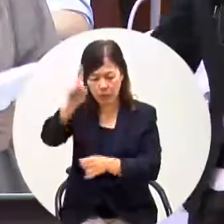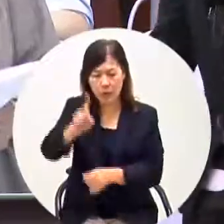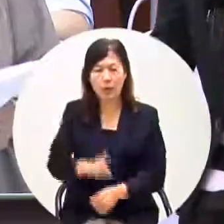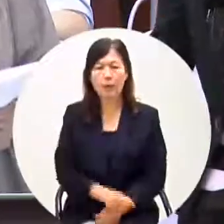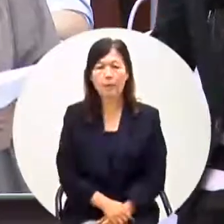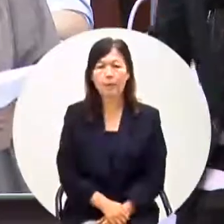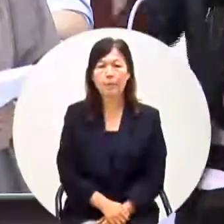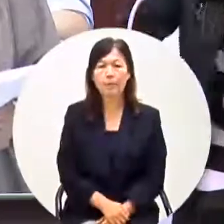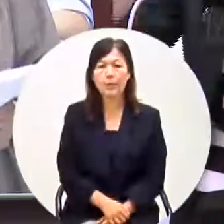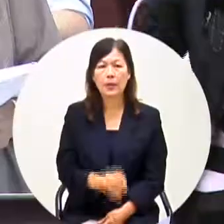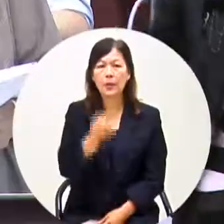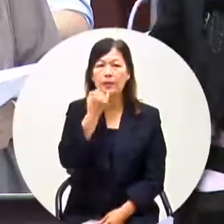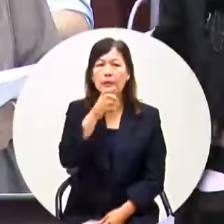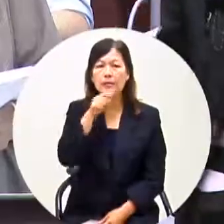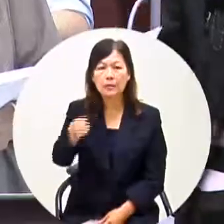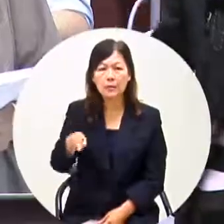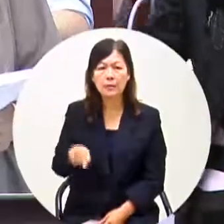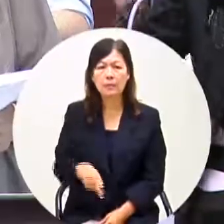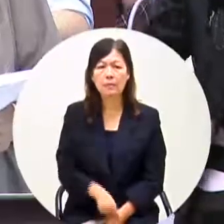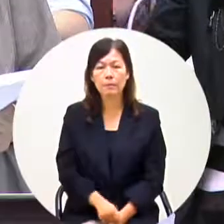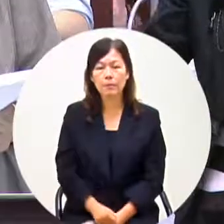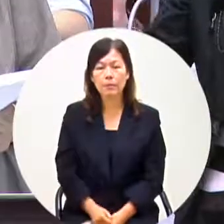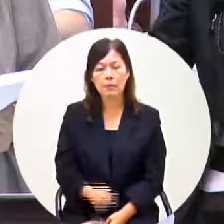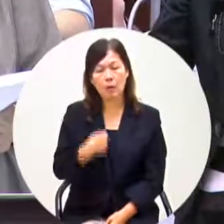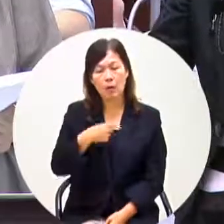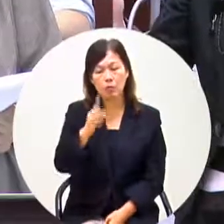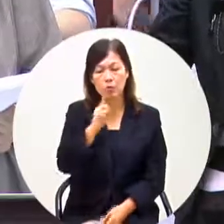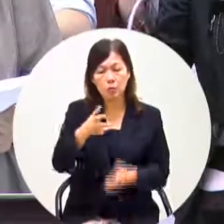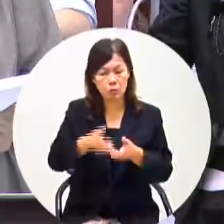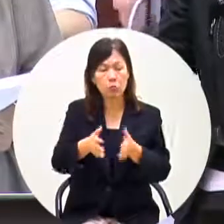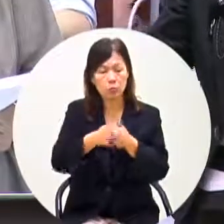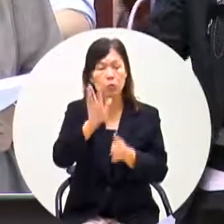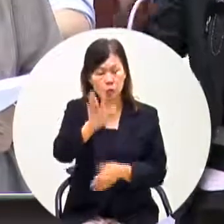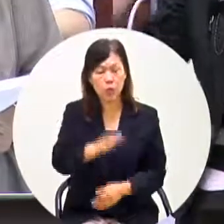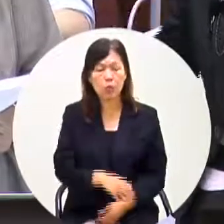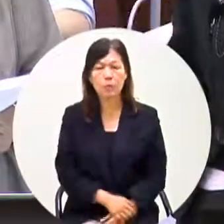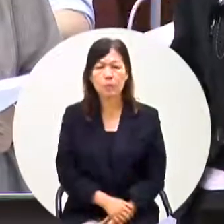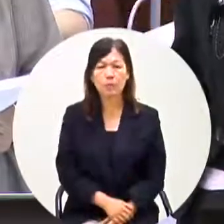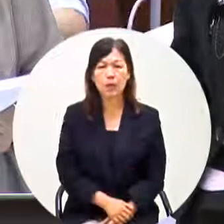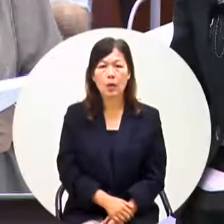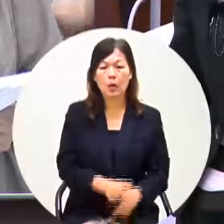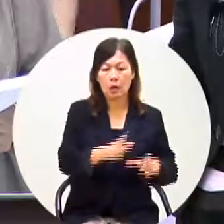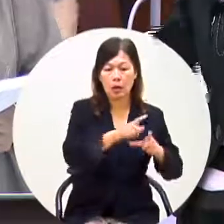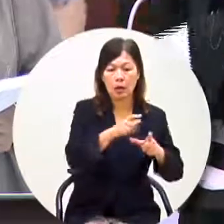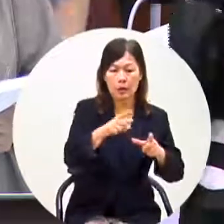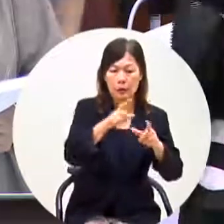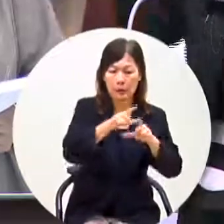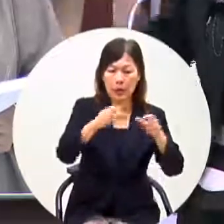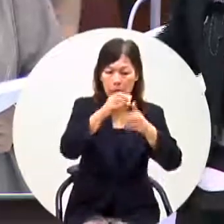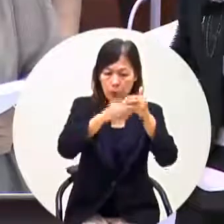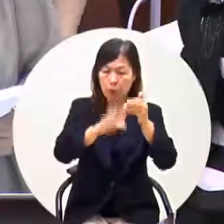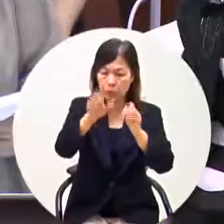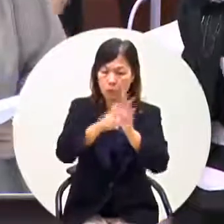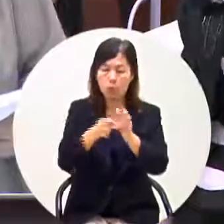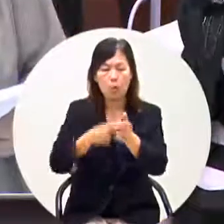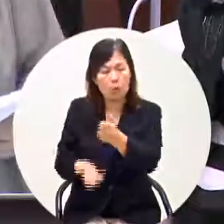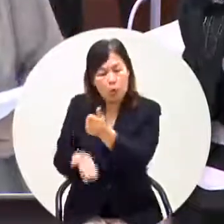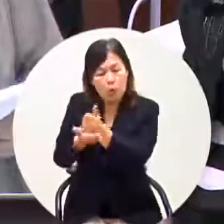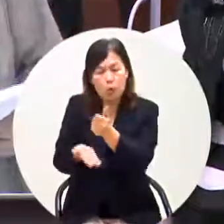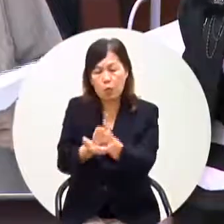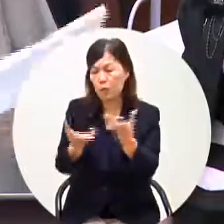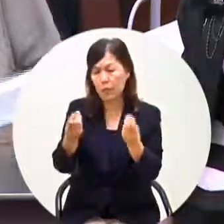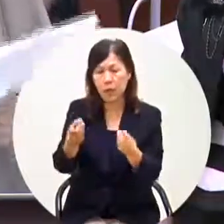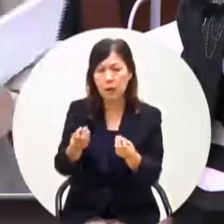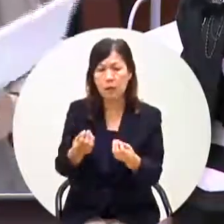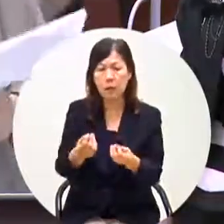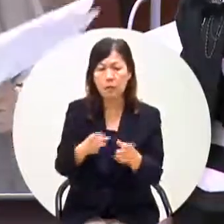部分， 那市长你讲了重点嘛、啊？既然大原则，安尼市政府无鼓励。那为什么大湾可以有综合活动